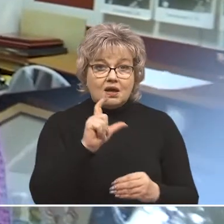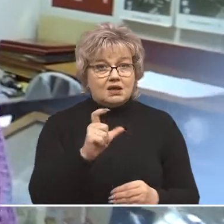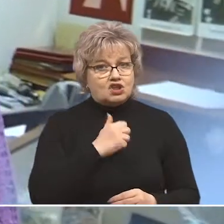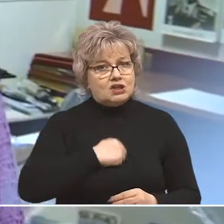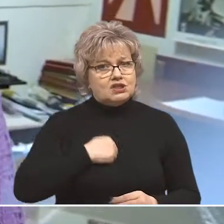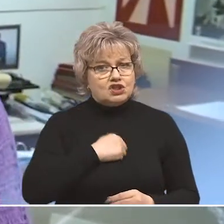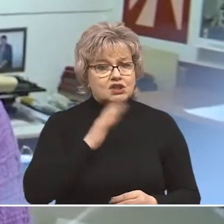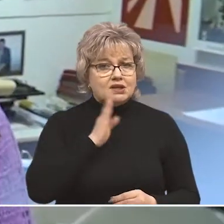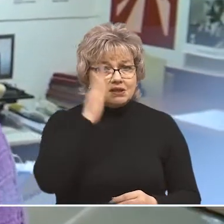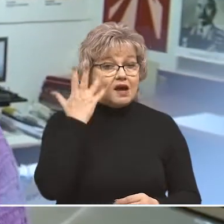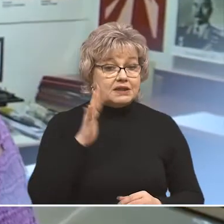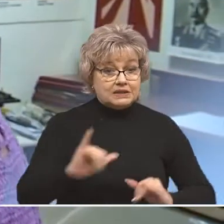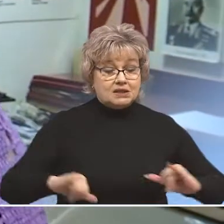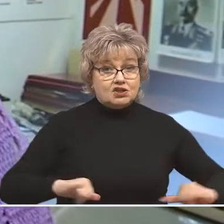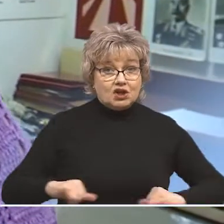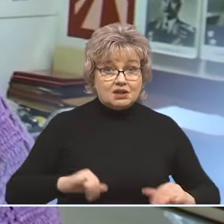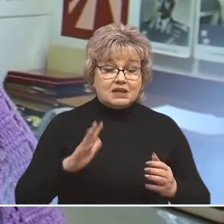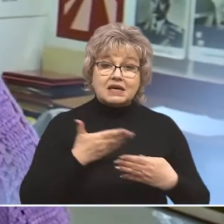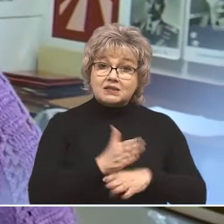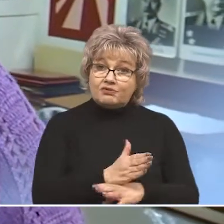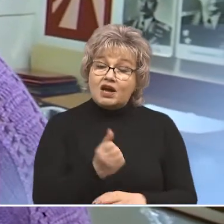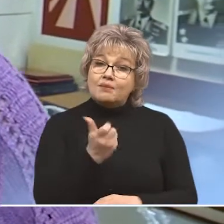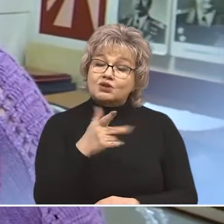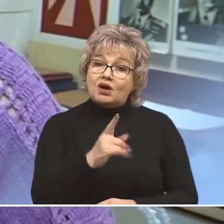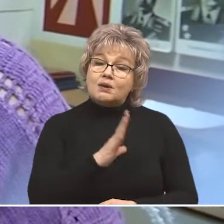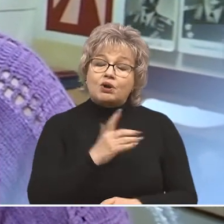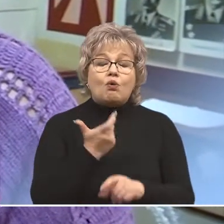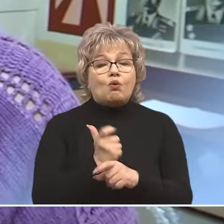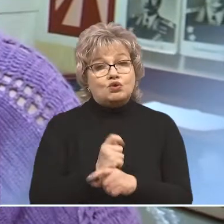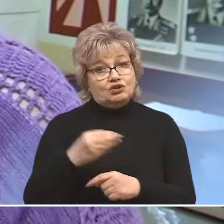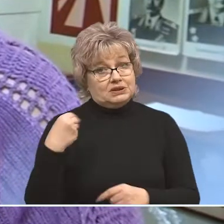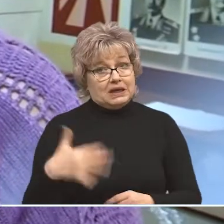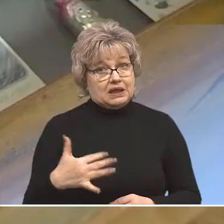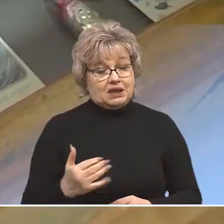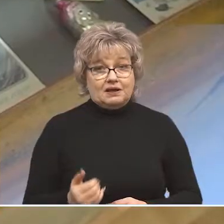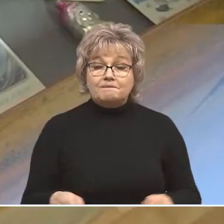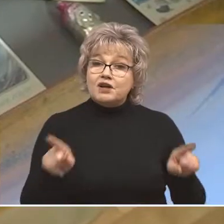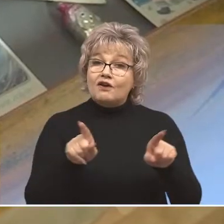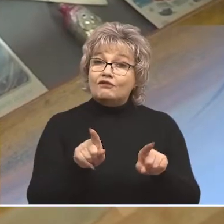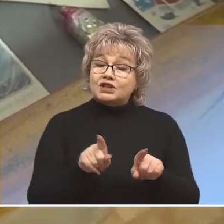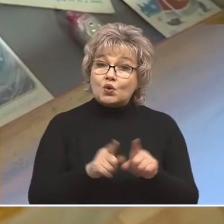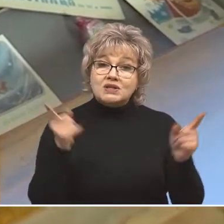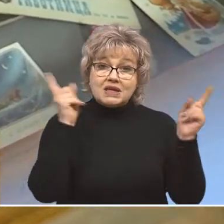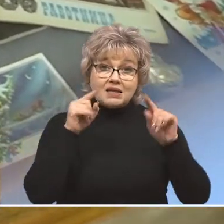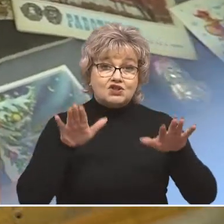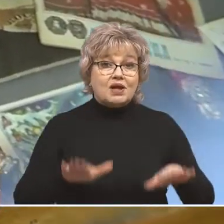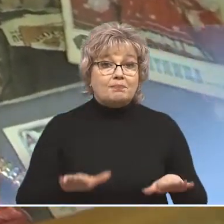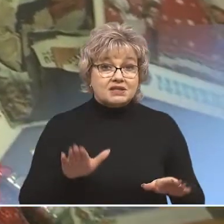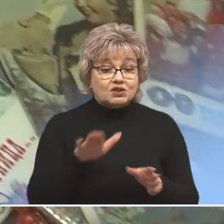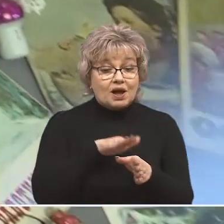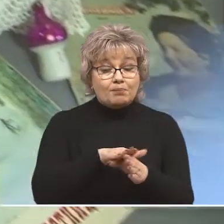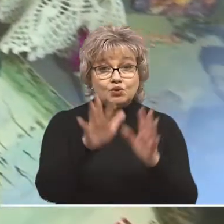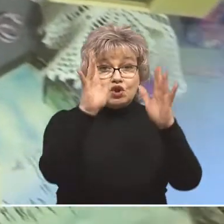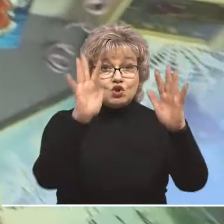родители сердились, когда дети шаля разбивали их, поскольку они были очень дорогие. Вот в такое сказочное